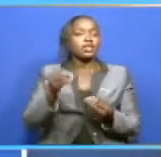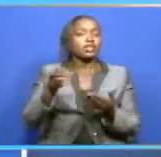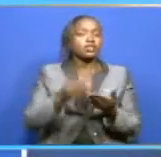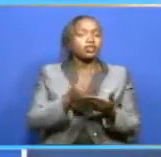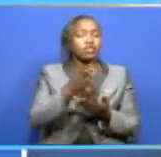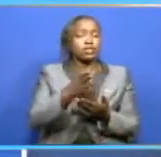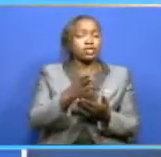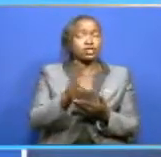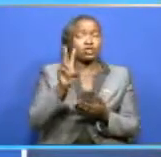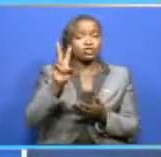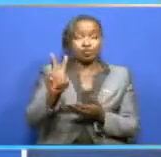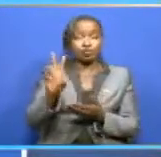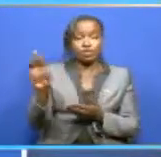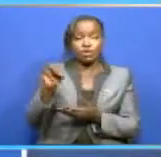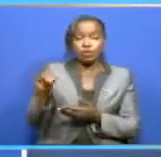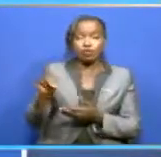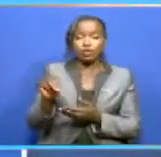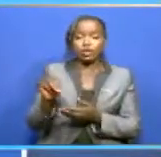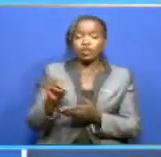$2 million to the AU